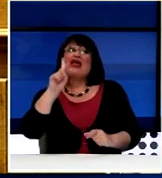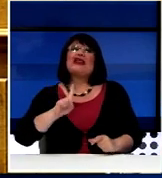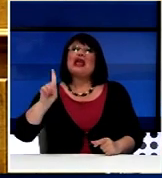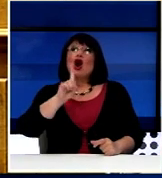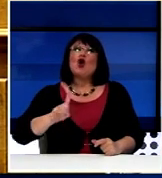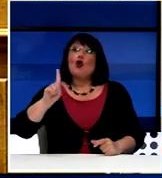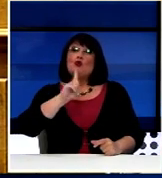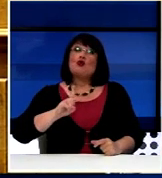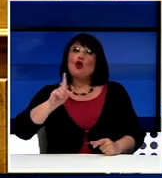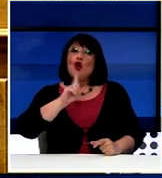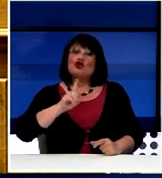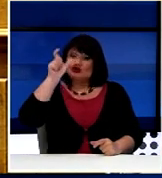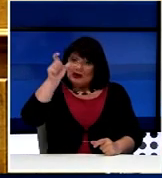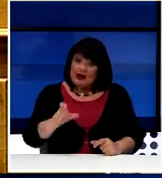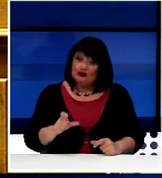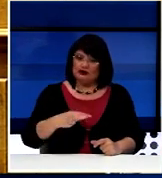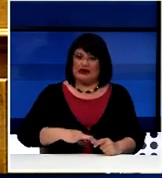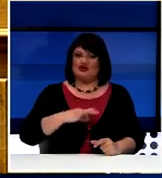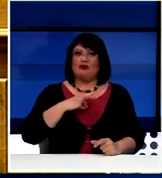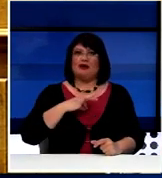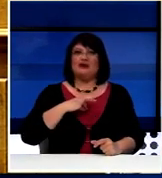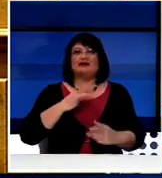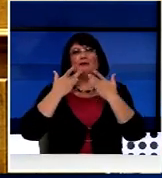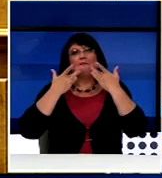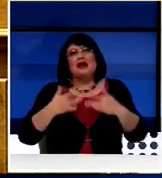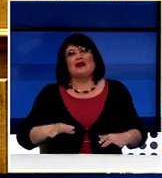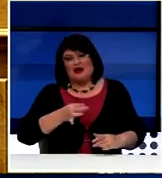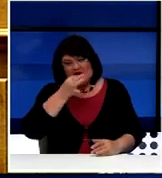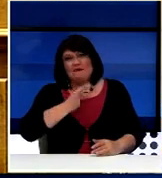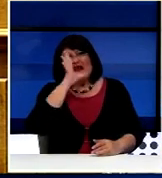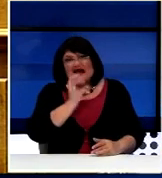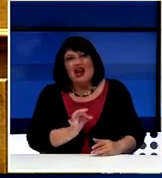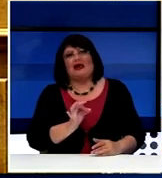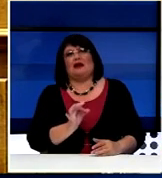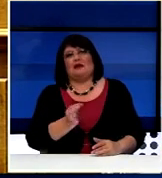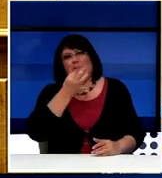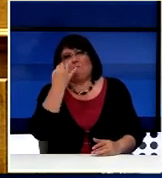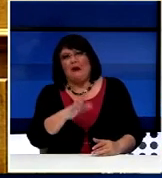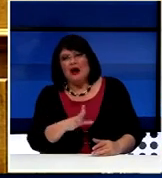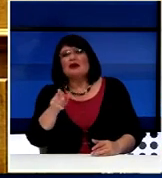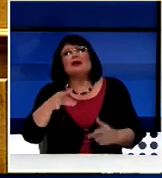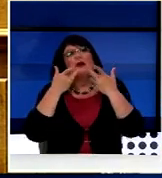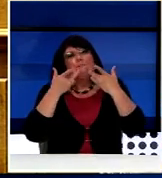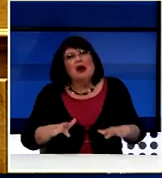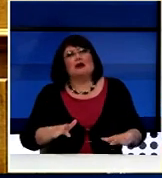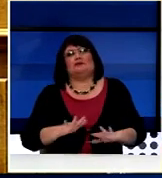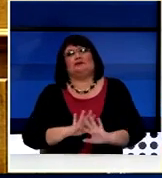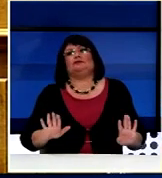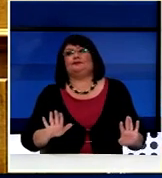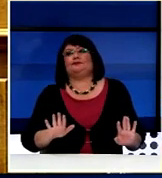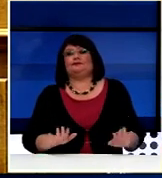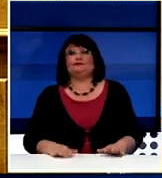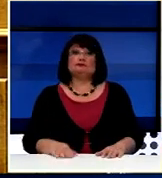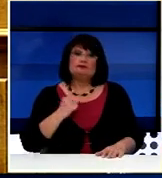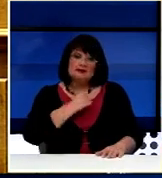ο οποίος για λόγους αυτοεκτίμησης και αξιοπρέπειας είπε την αλήθεια. Το πιο τραγικό είναι αυτό που σας